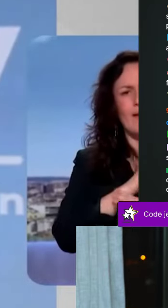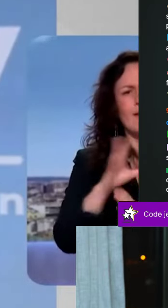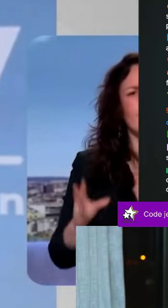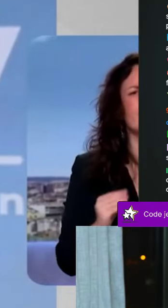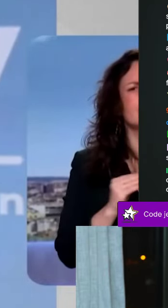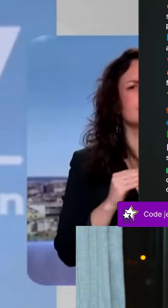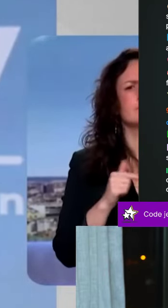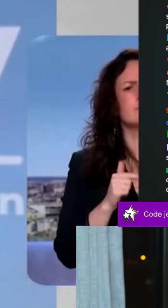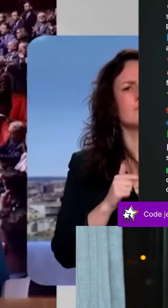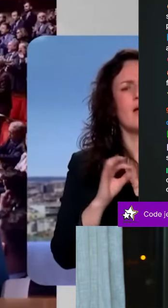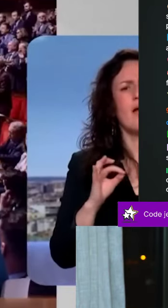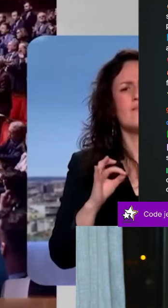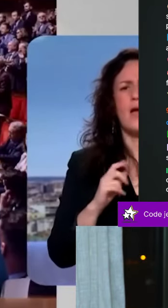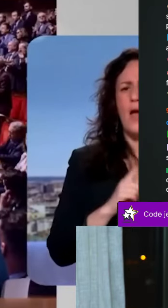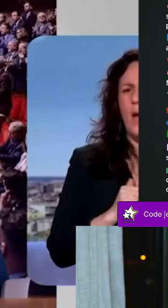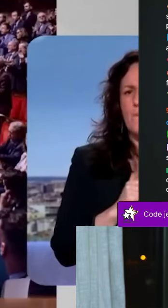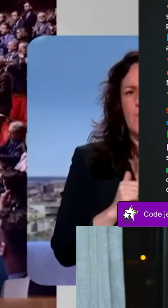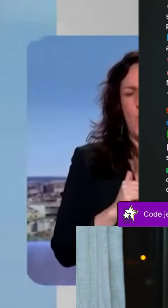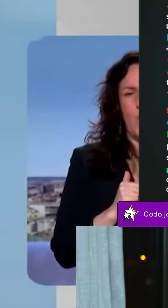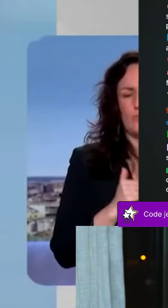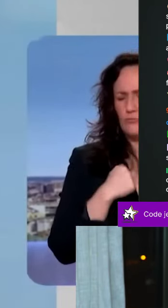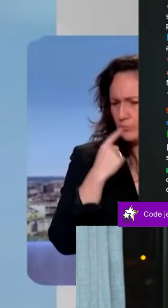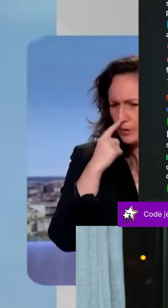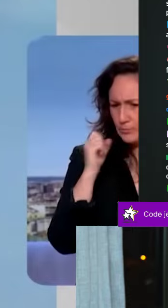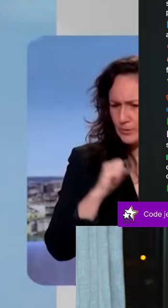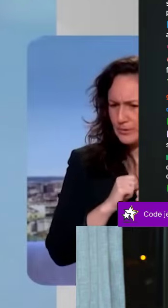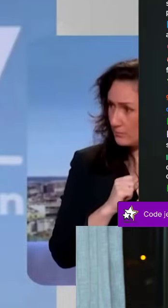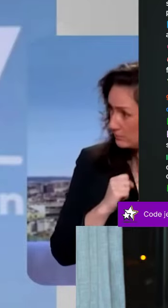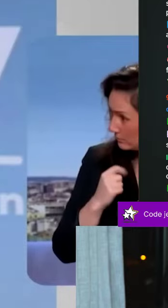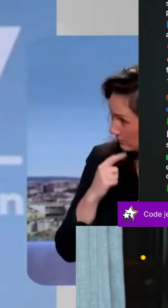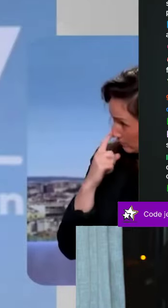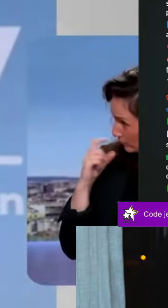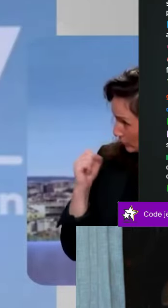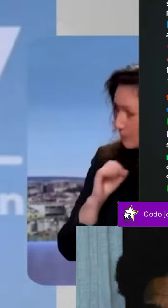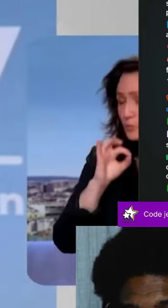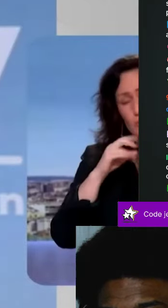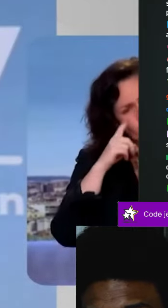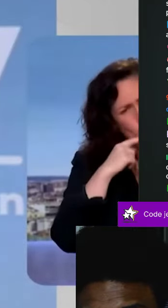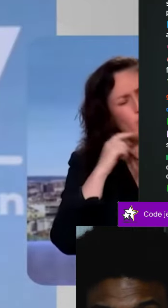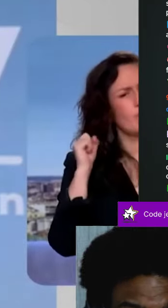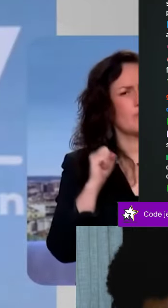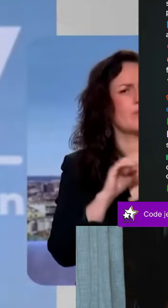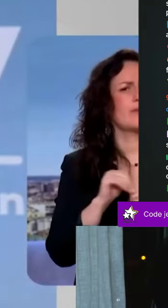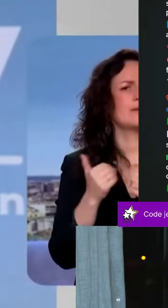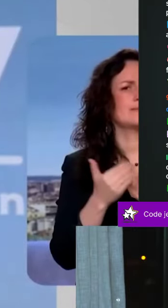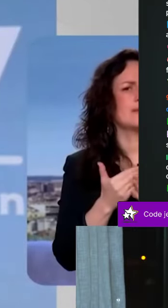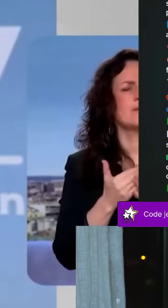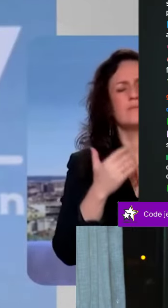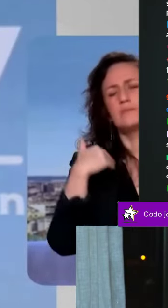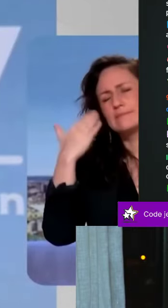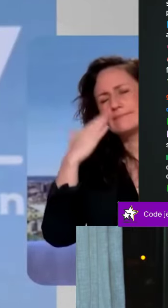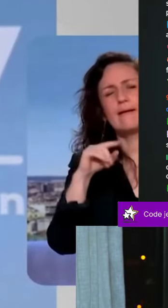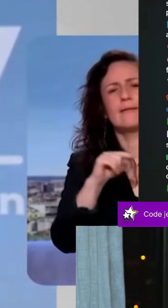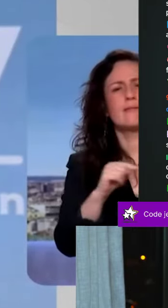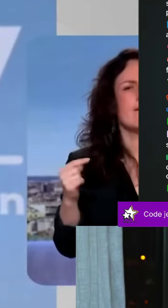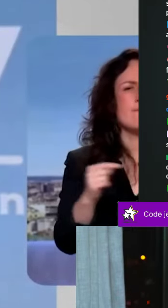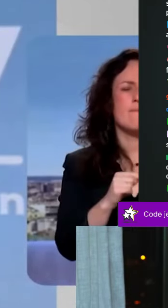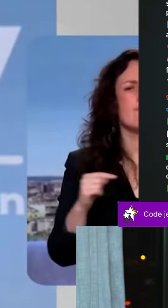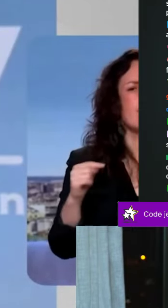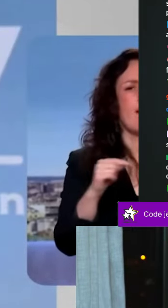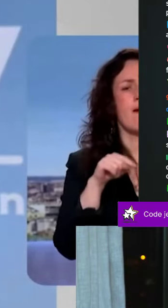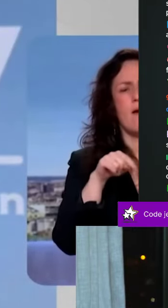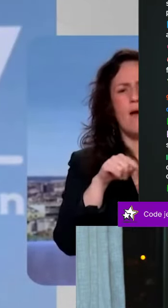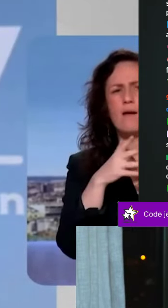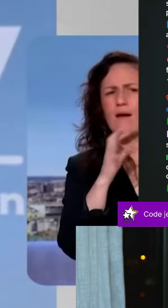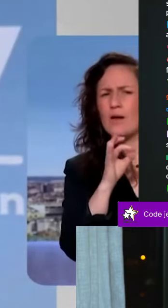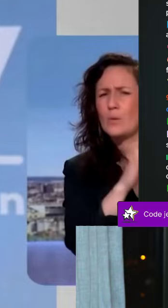revenu je pense que c'est possible non je crois que c'est possible de le faire je sais qu'il y a un débat constitutionnel mais à partir